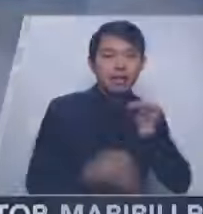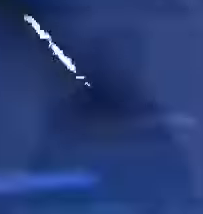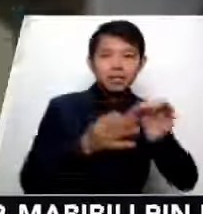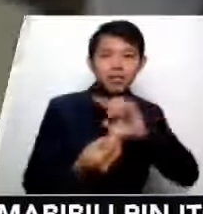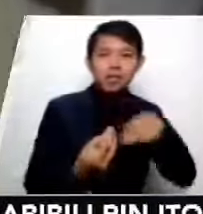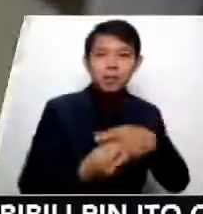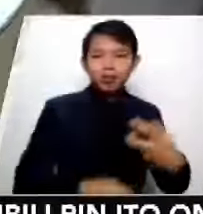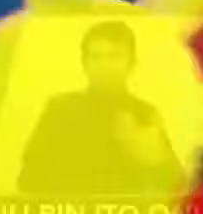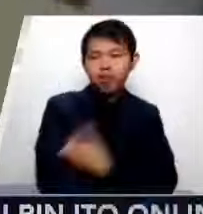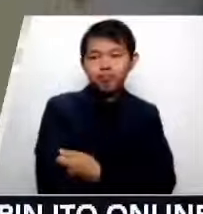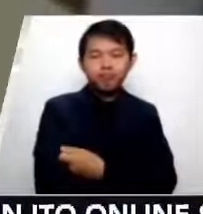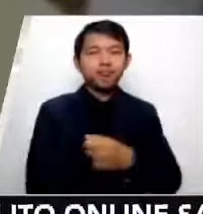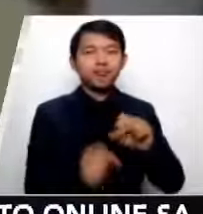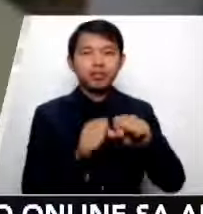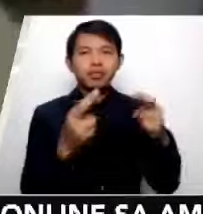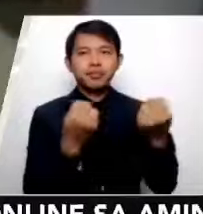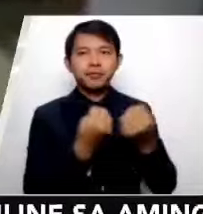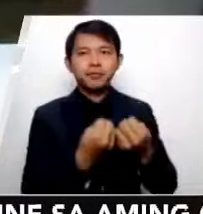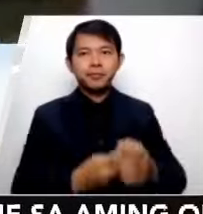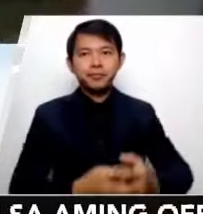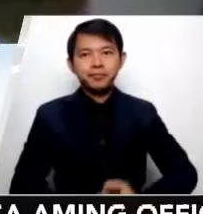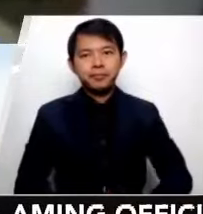Gonzalez.